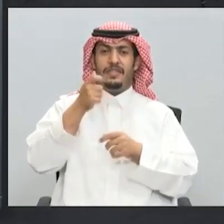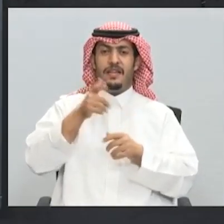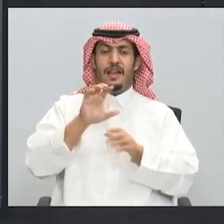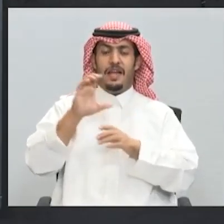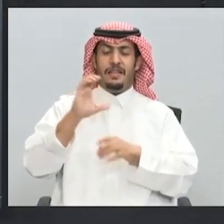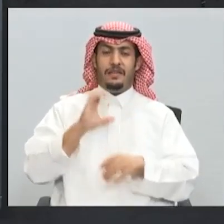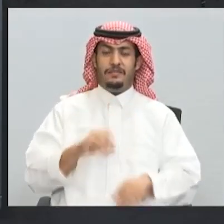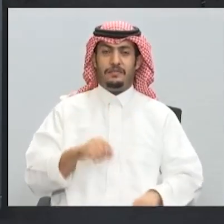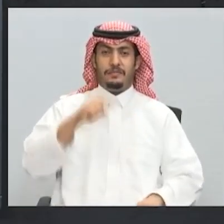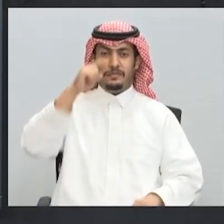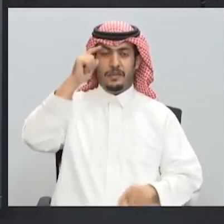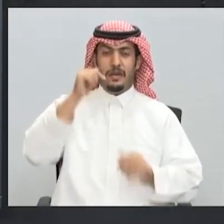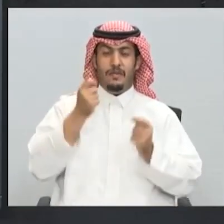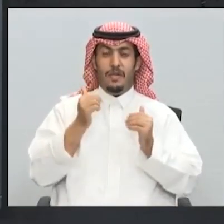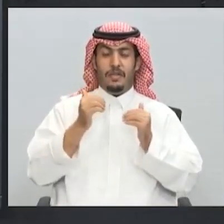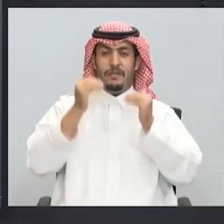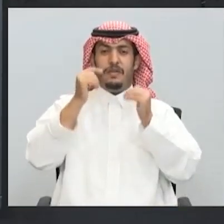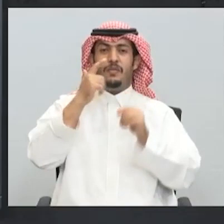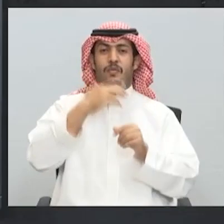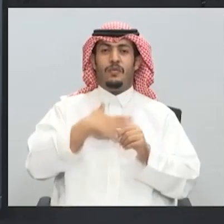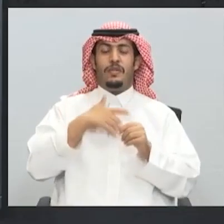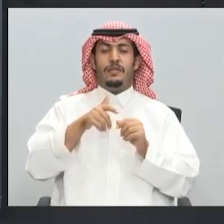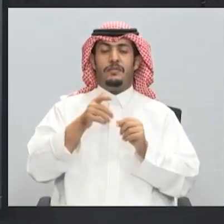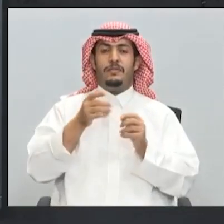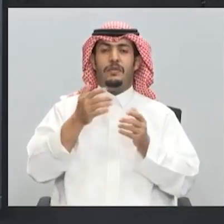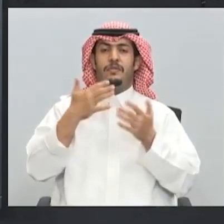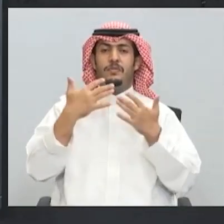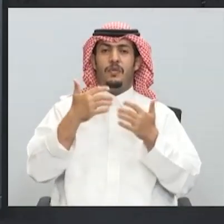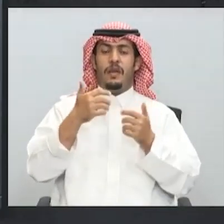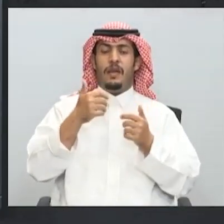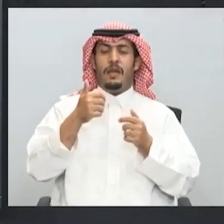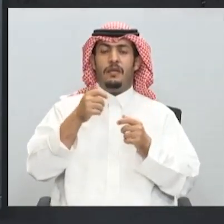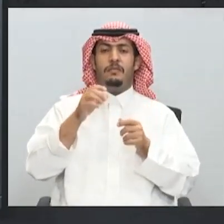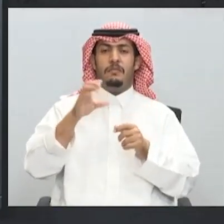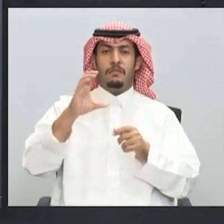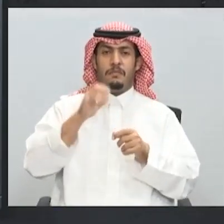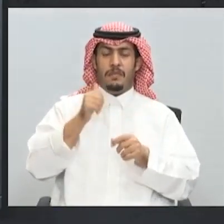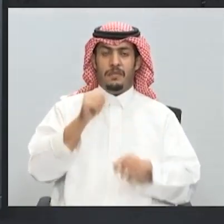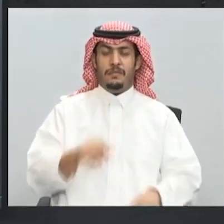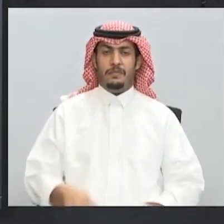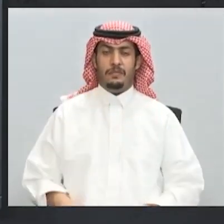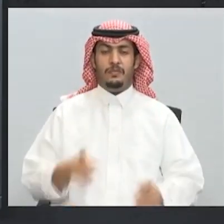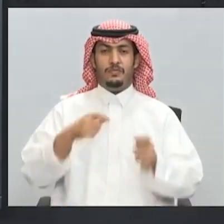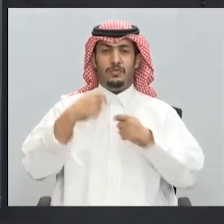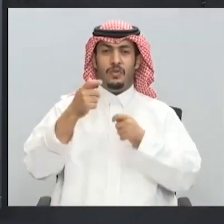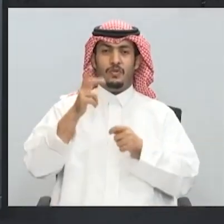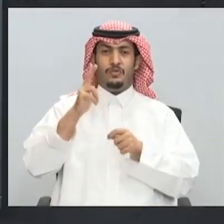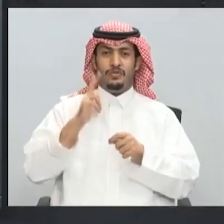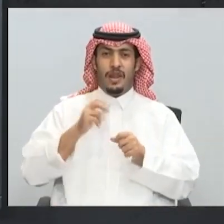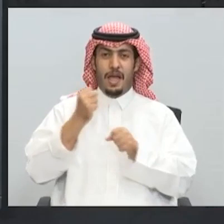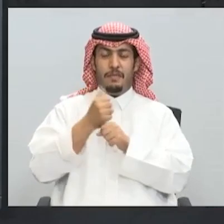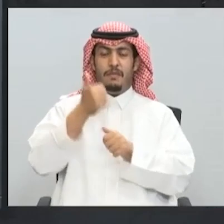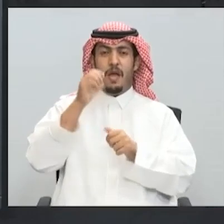الاقتراض اذا كان هنالك ارتفاع سيؤثر في سهوله الحصول وبالتالي سيقلل التجار او رجال الاعمال